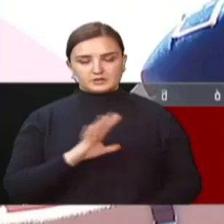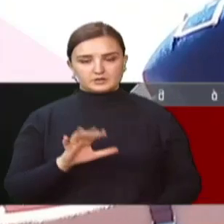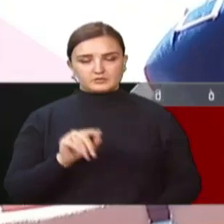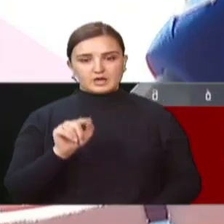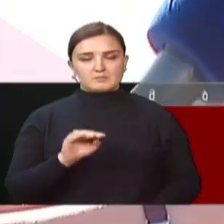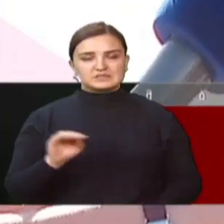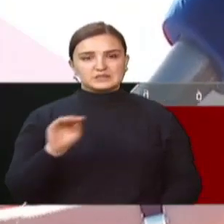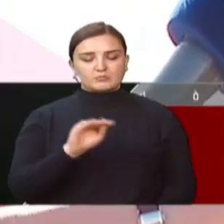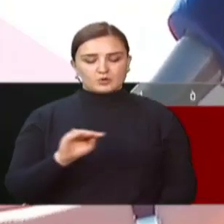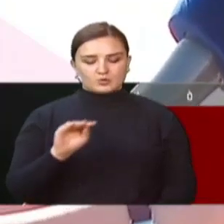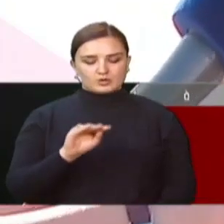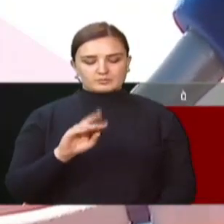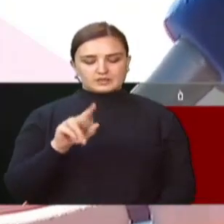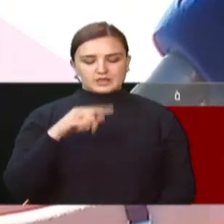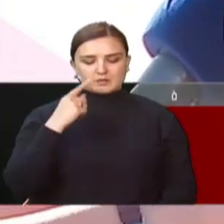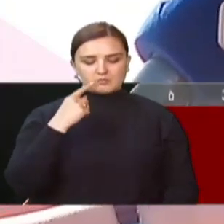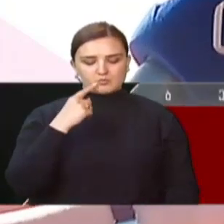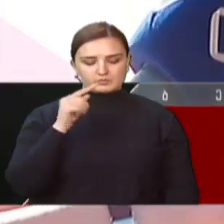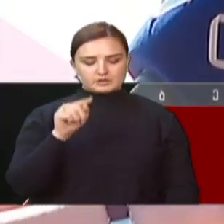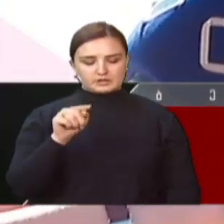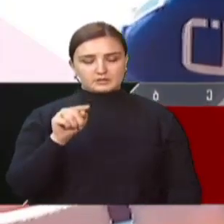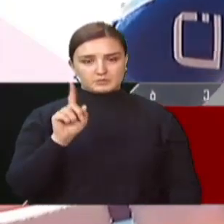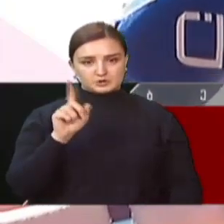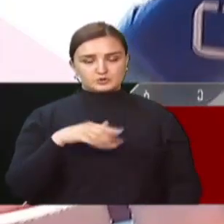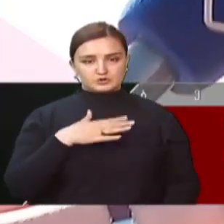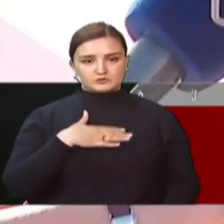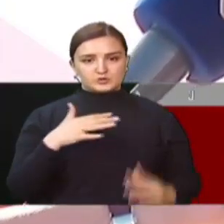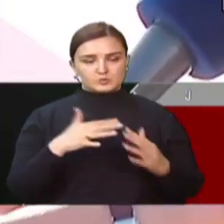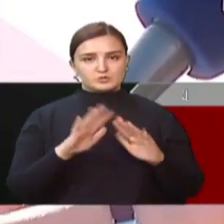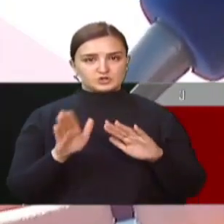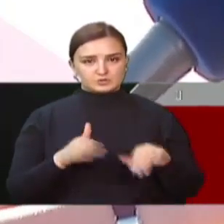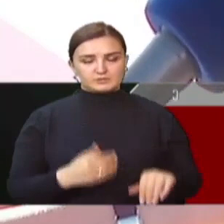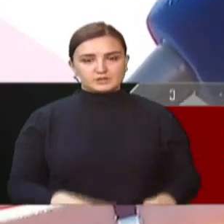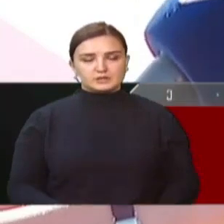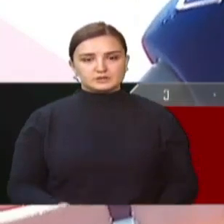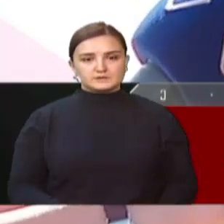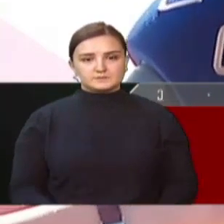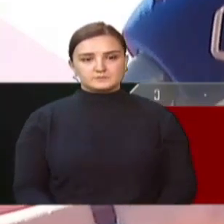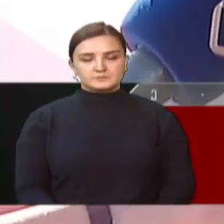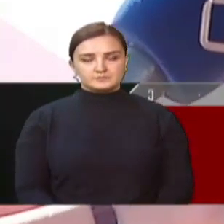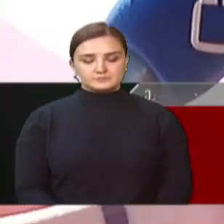ამას იმეორებდნენ და ამბობდნენ მათ შორის ჩვენი ომის შემდეგაც თუ კარგად